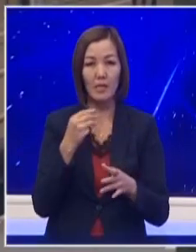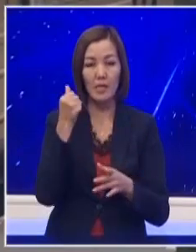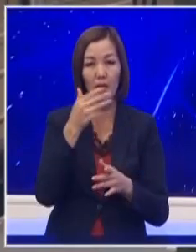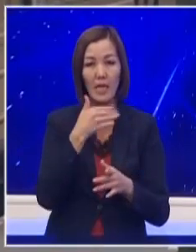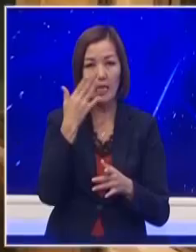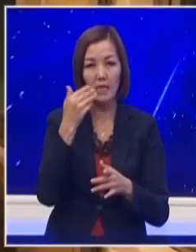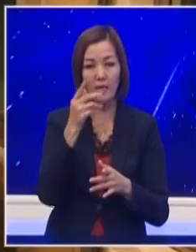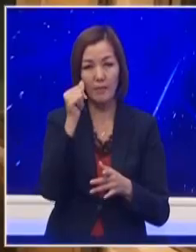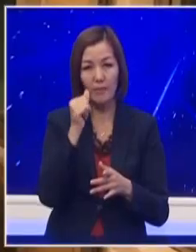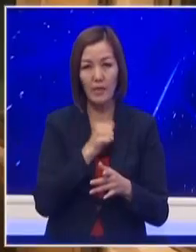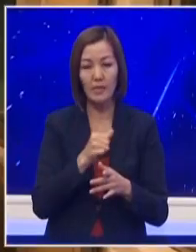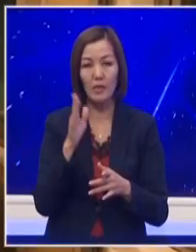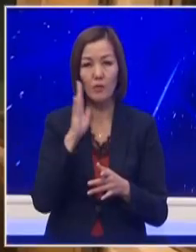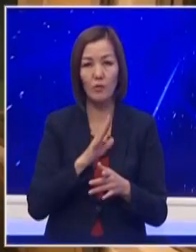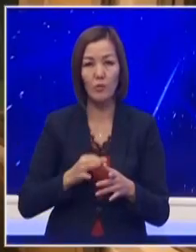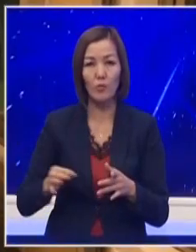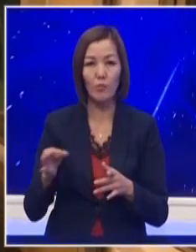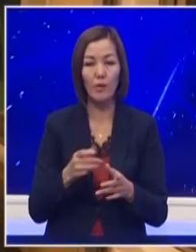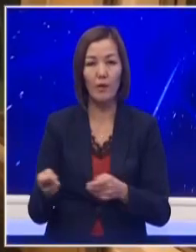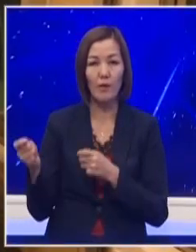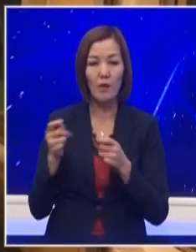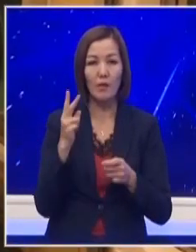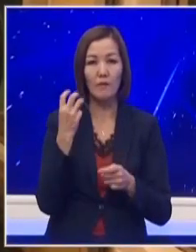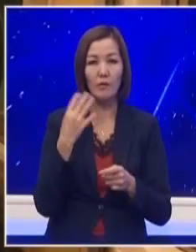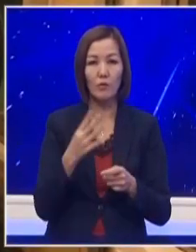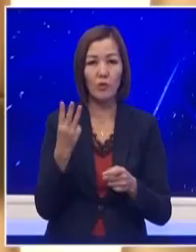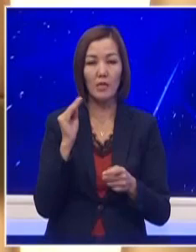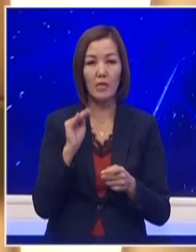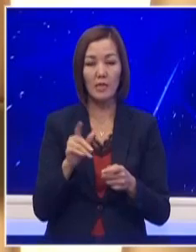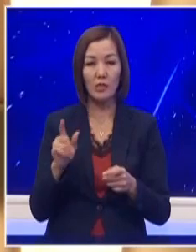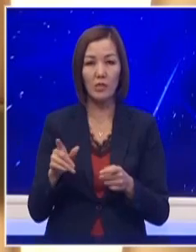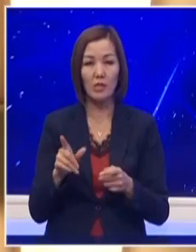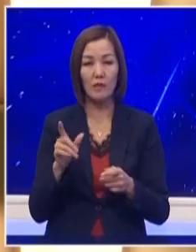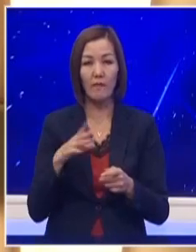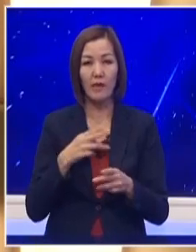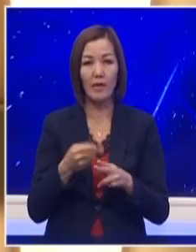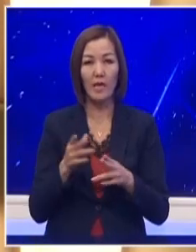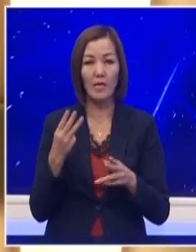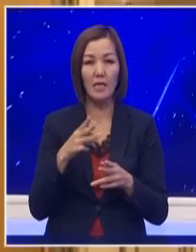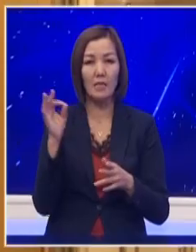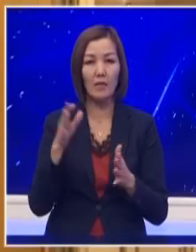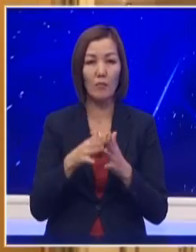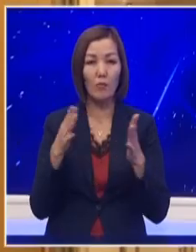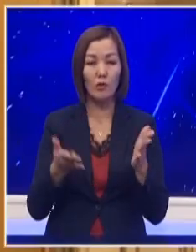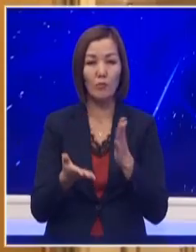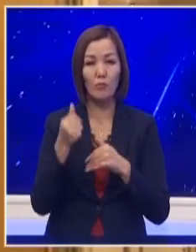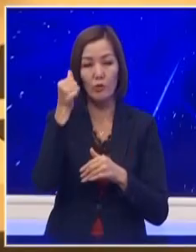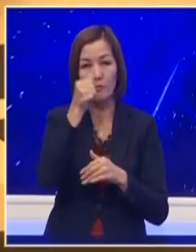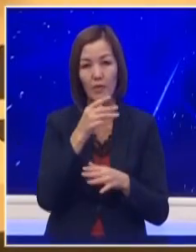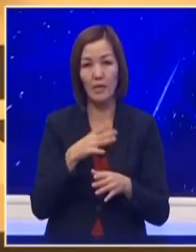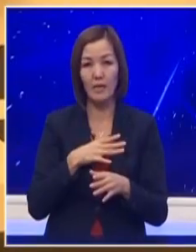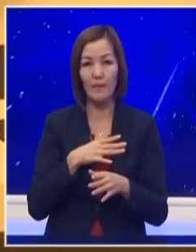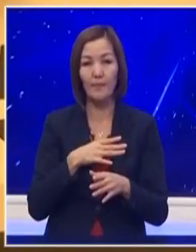три летних месяца в сторону озера алакуль перевезено 243 тысячи пассажиров это на 33 процента больше чем